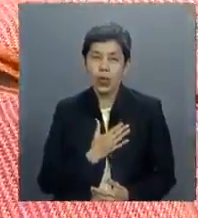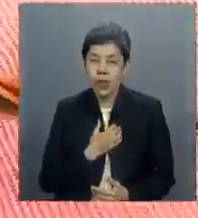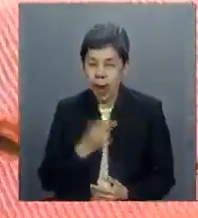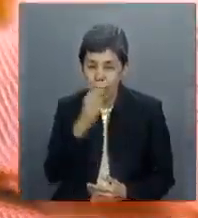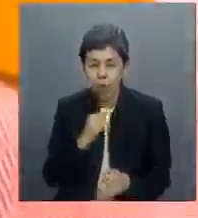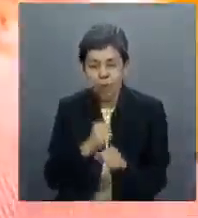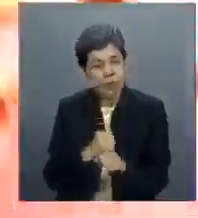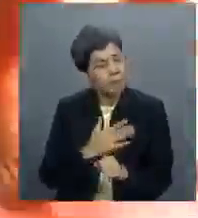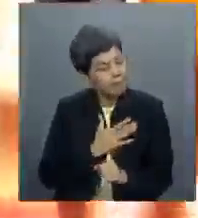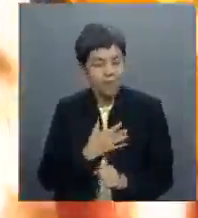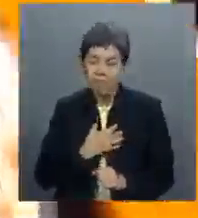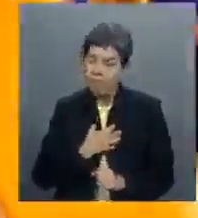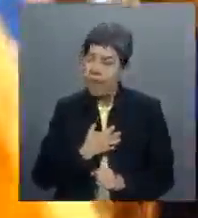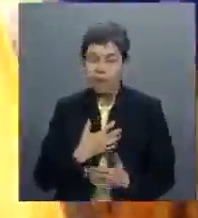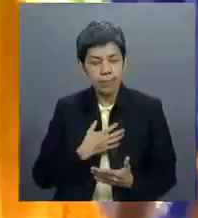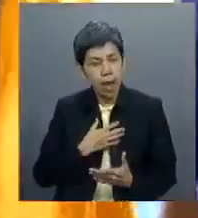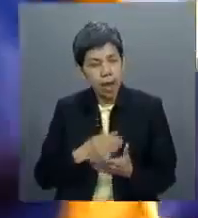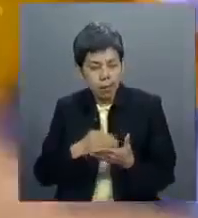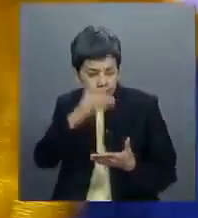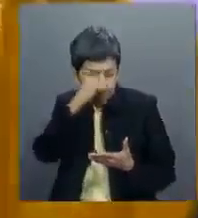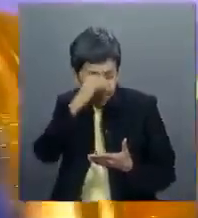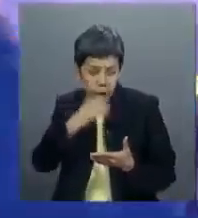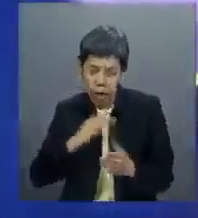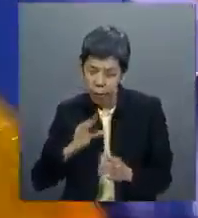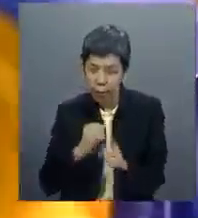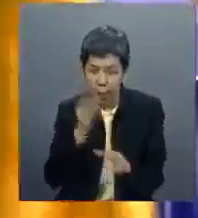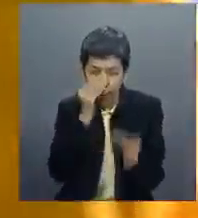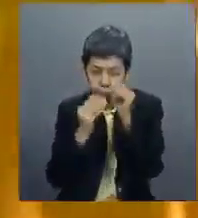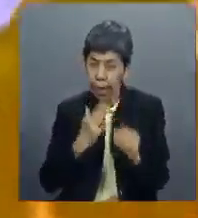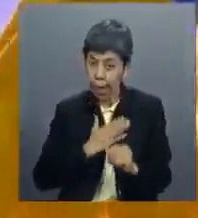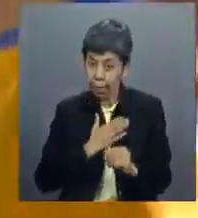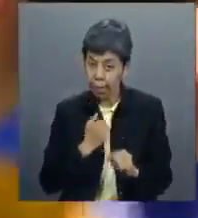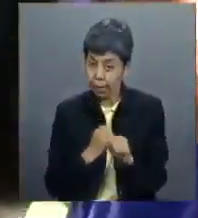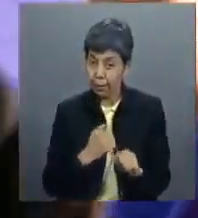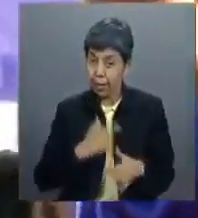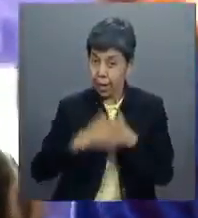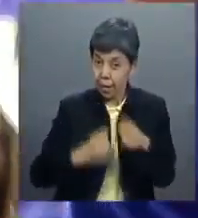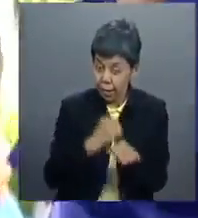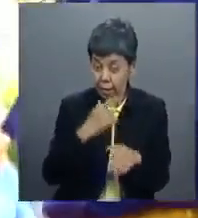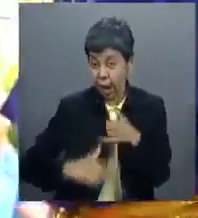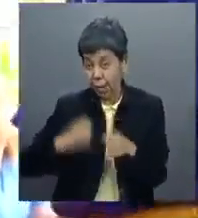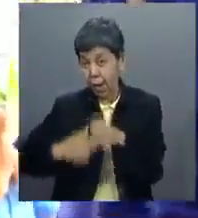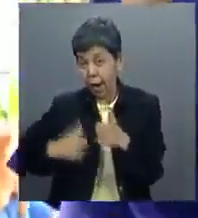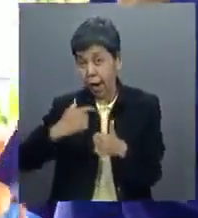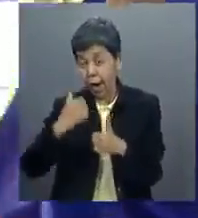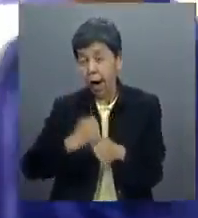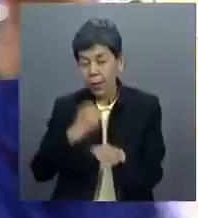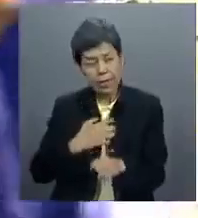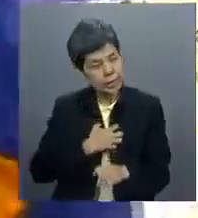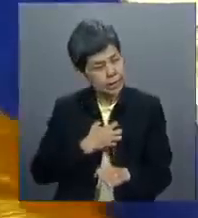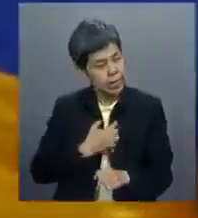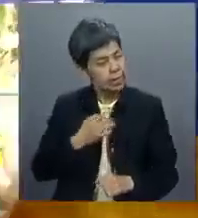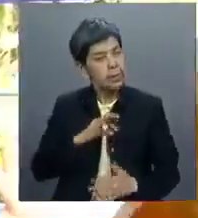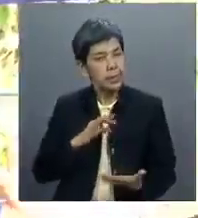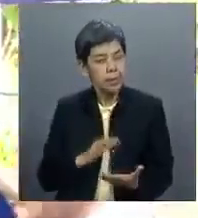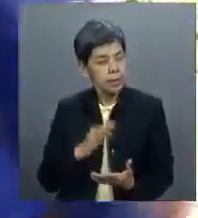ที่มีความหวังมีความมุ่งหวังว่าเอ้ยถ้าฉันเป็นแบบคนนี้ถ้าฉันเป็นแบบคนนี้หรือถ้าฉันอยากจะเป็นในใจ